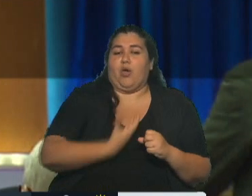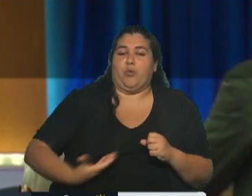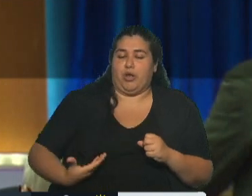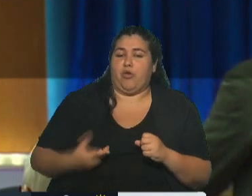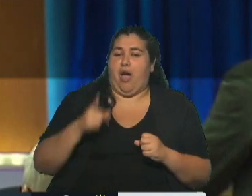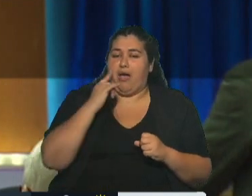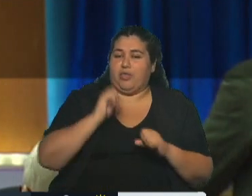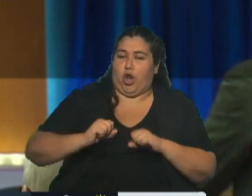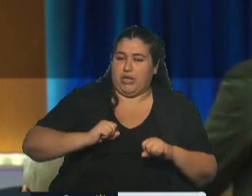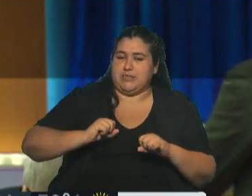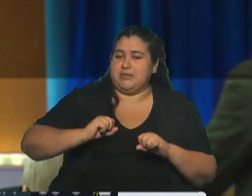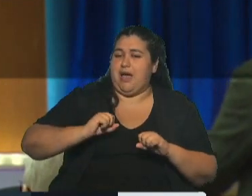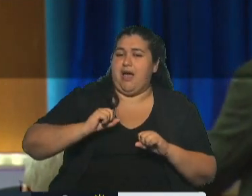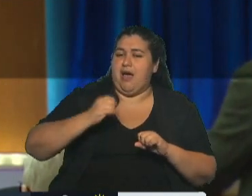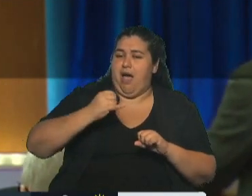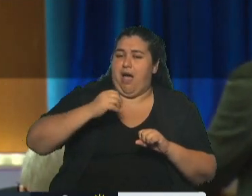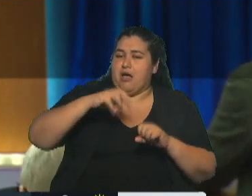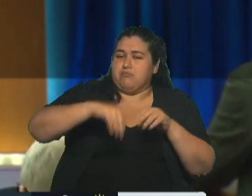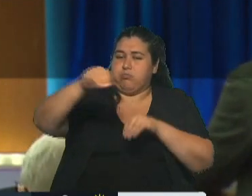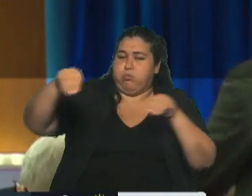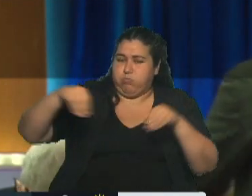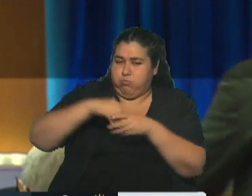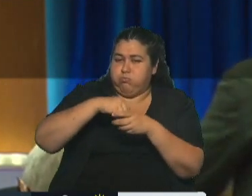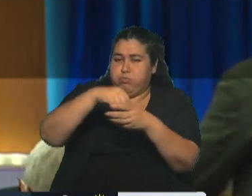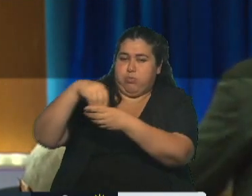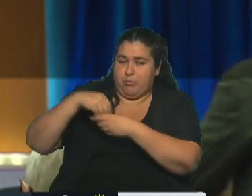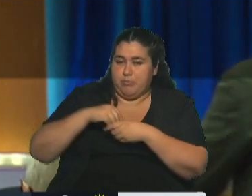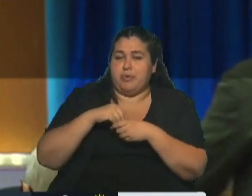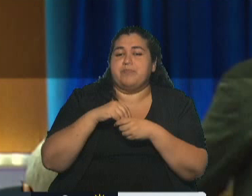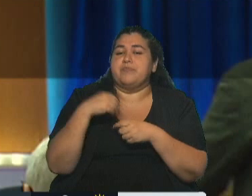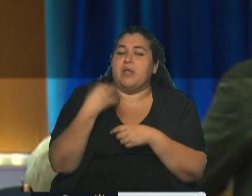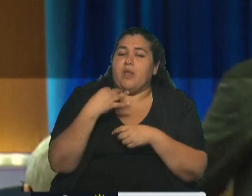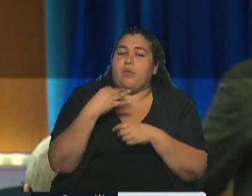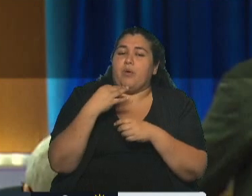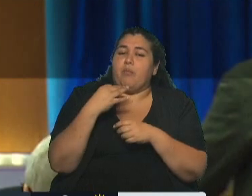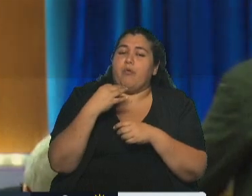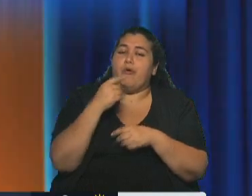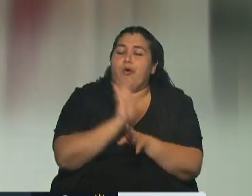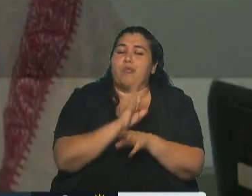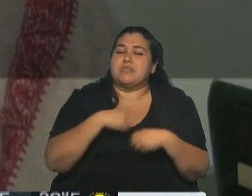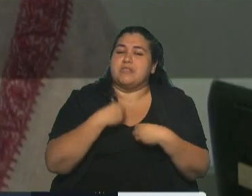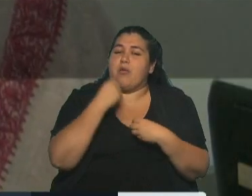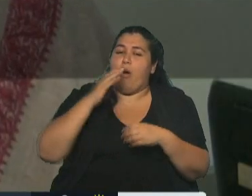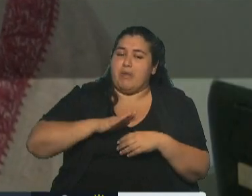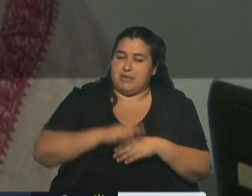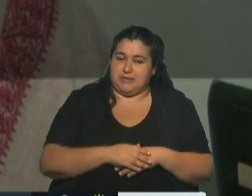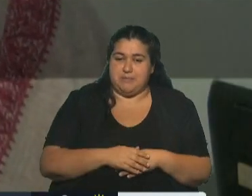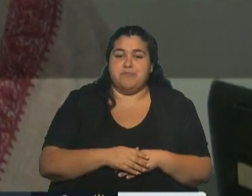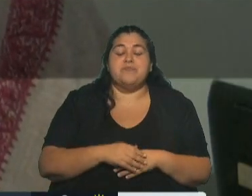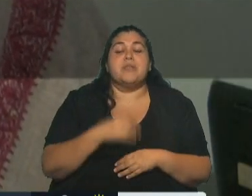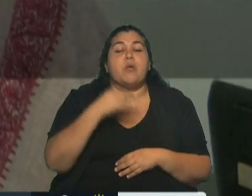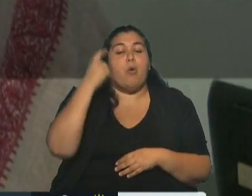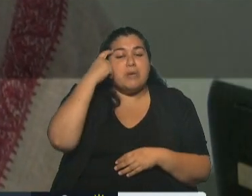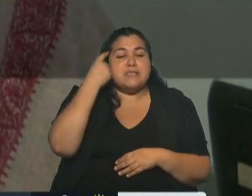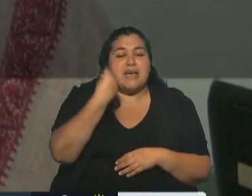specially designated global terrorist, effective February 16th for threatening the security of the United States. هذا التصنيف في لائحة